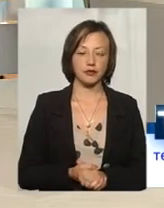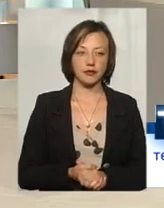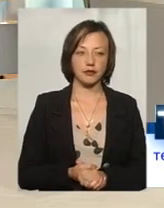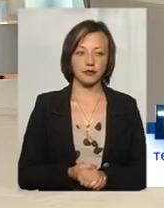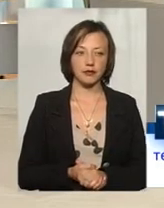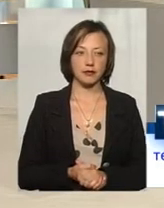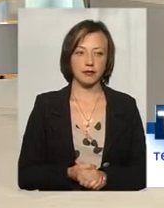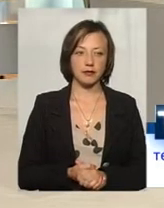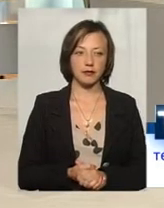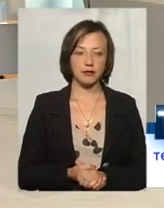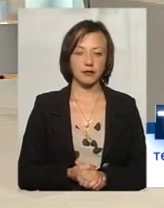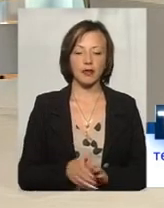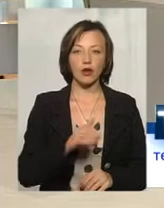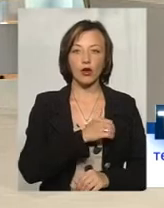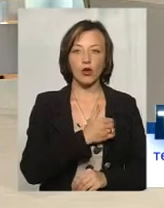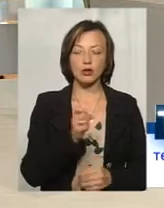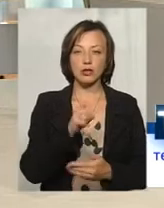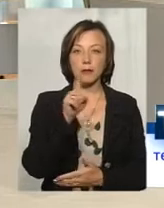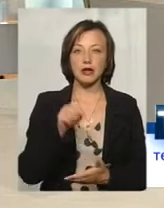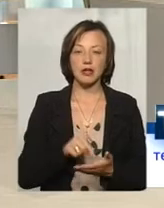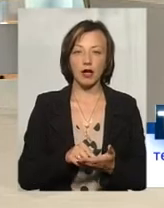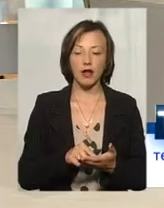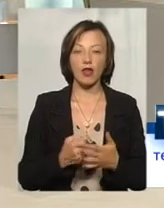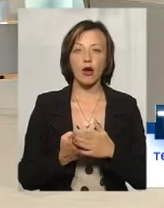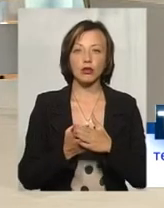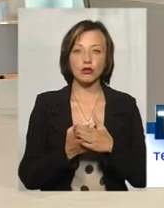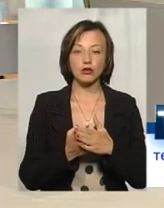вечір. Я хочу запитати на основі,